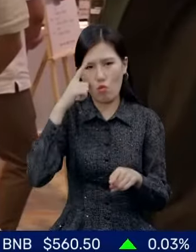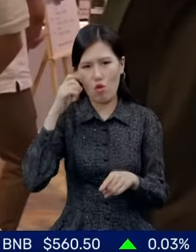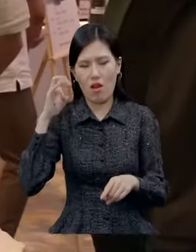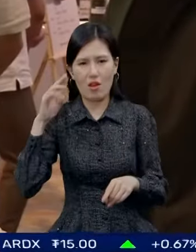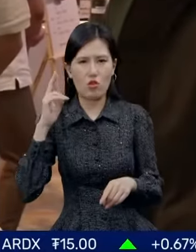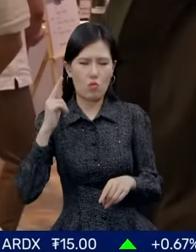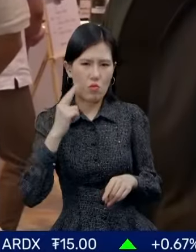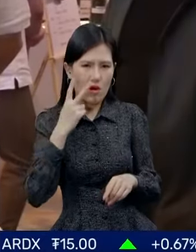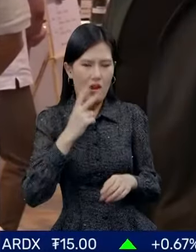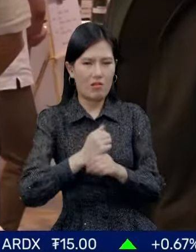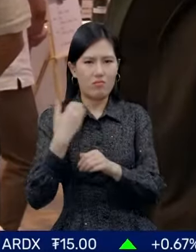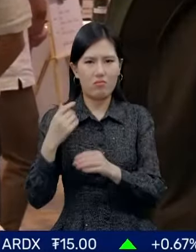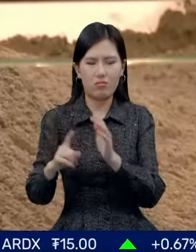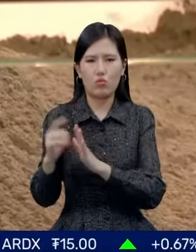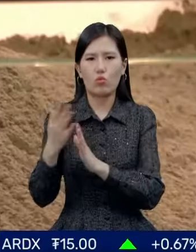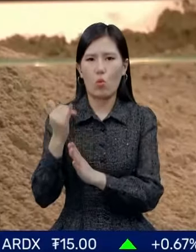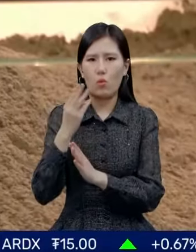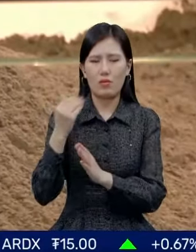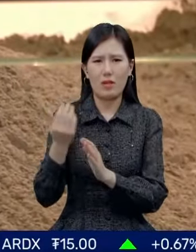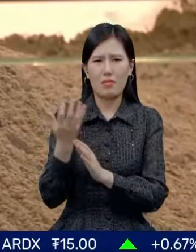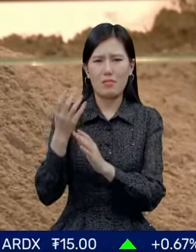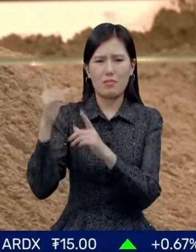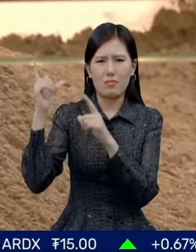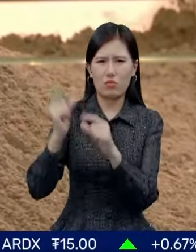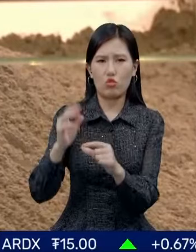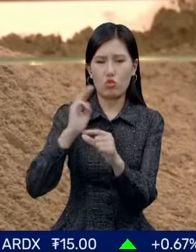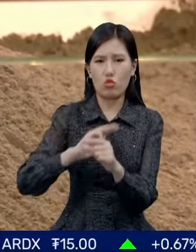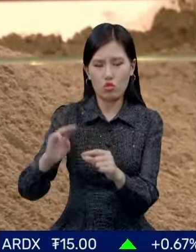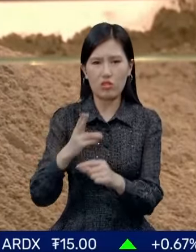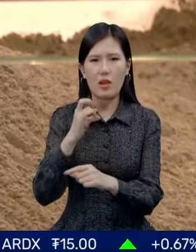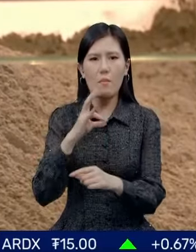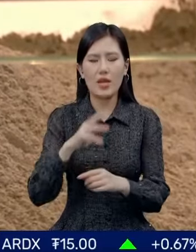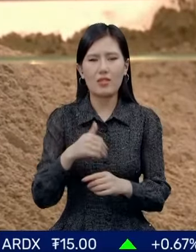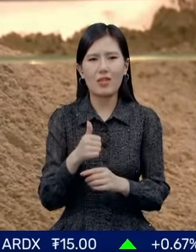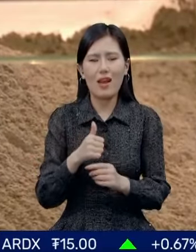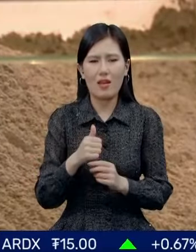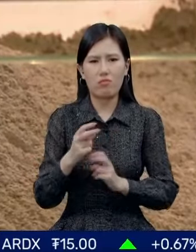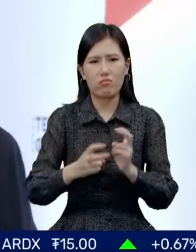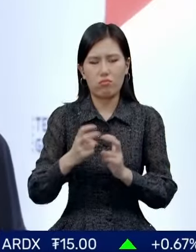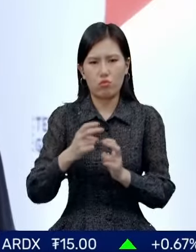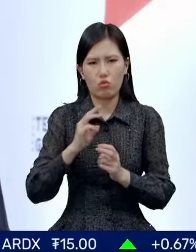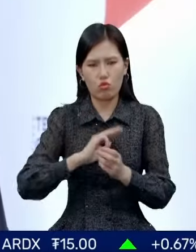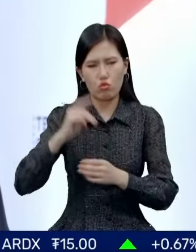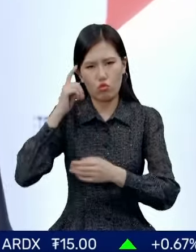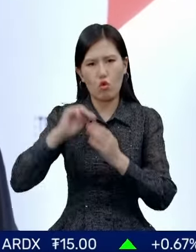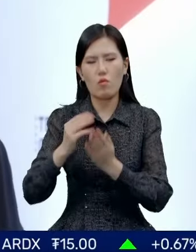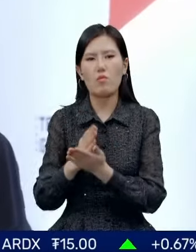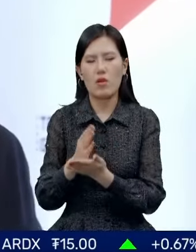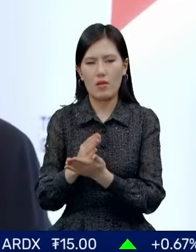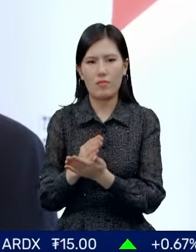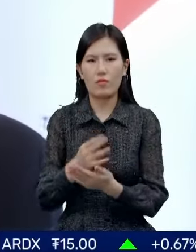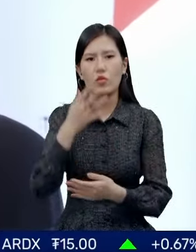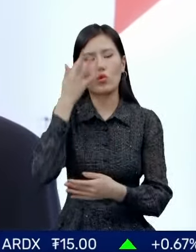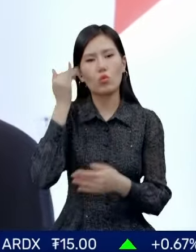хэлжээ. За тэд нөөц хүчлийн хийг бууруулах шийдэл бүхий ногоон цемент үйлдвэрлэхээр төлөвлөж байгаа юм байна. Цаашид одоо эх орны